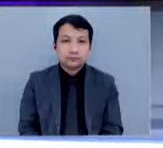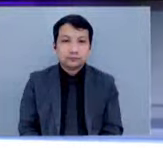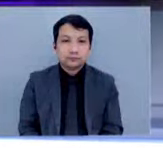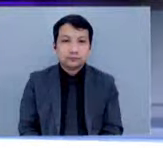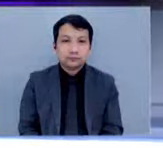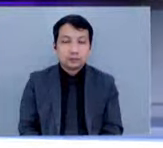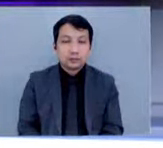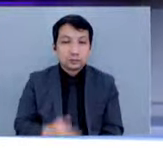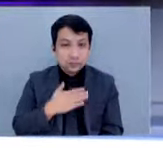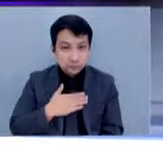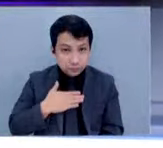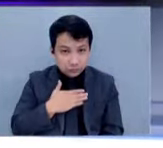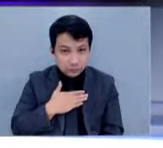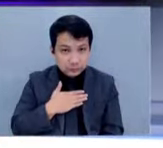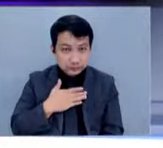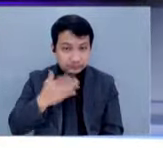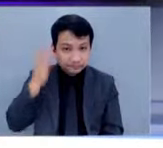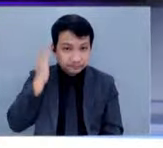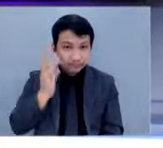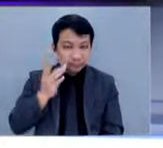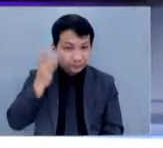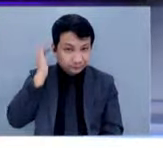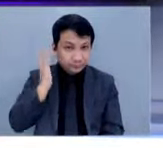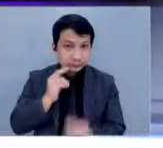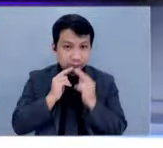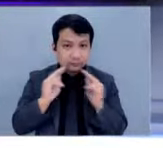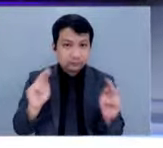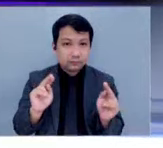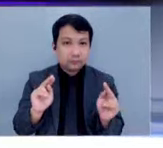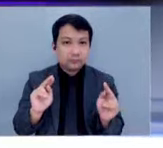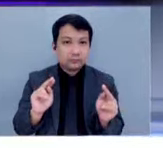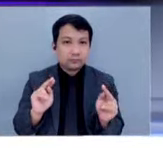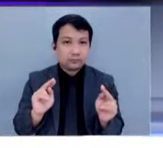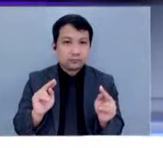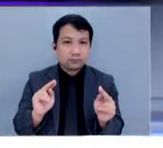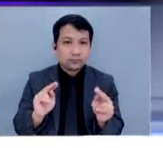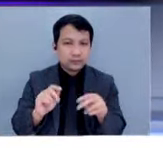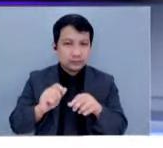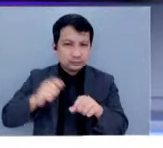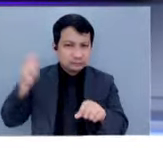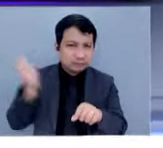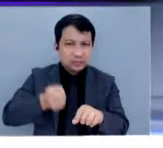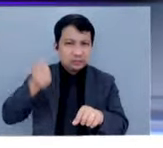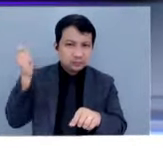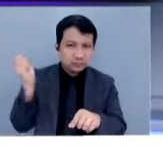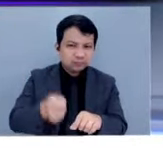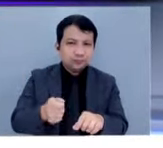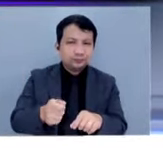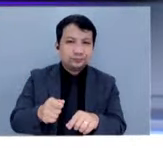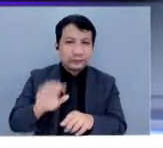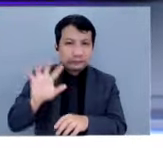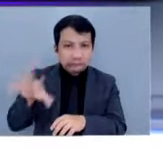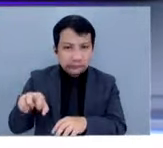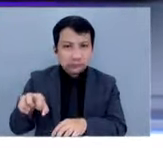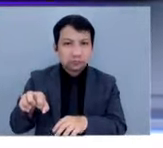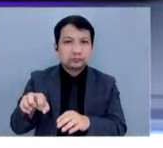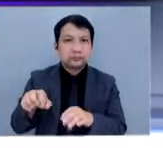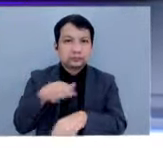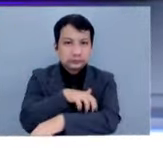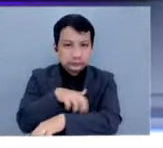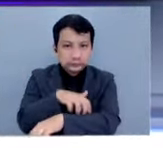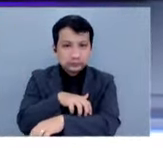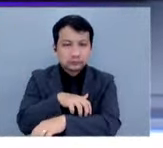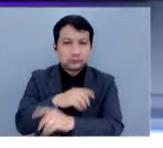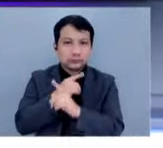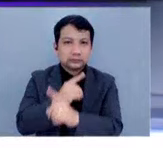Pasintabi po, sensitibo ang aming ibabalita. Pinagpapalo hanggang sa mapatay ang isang kuting sa Makati City. Depensa